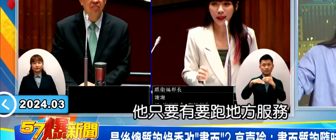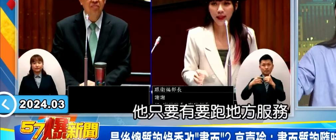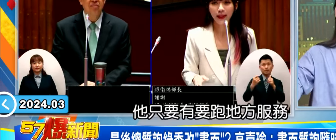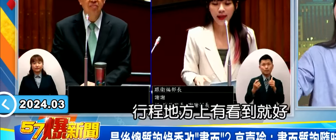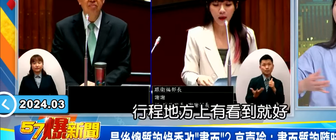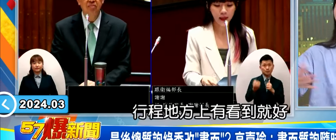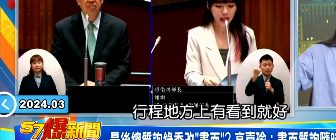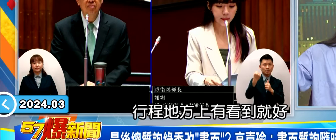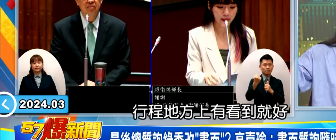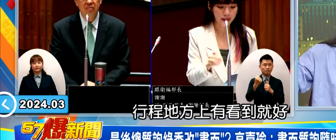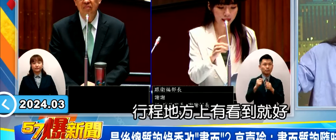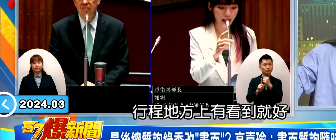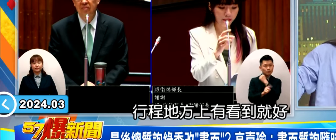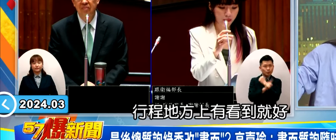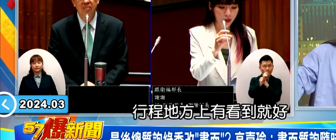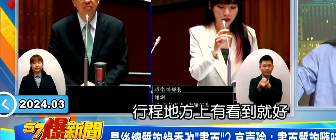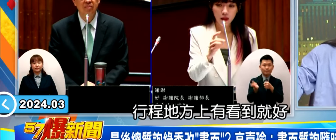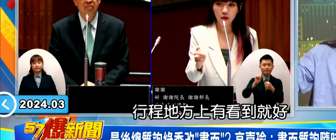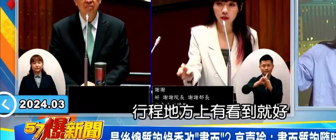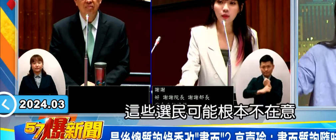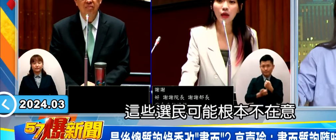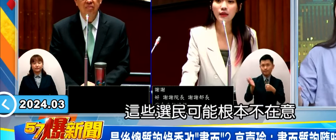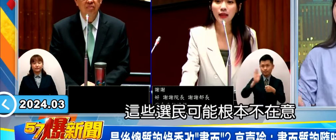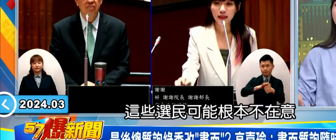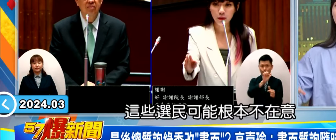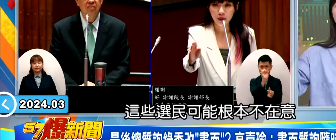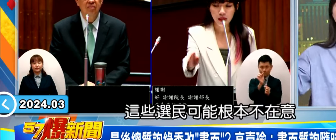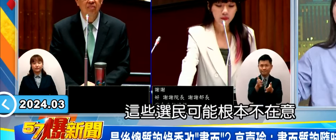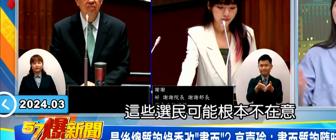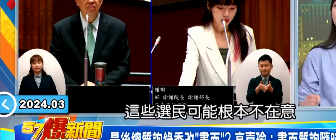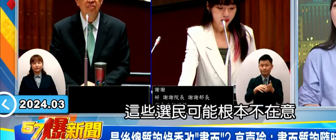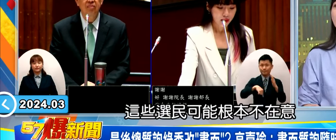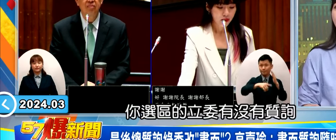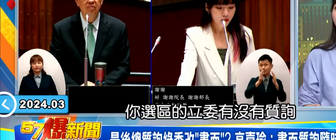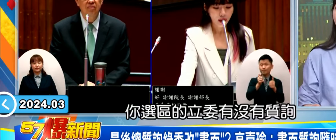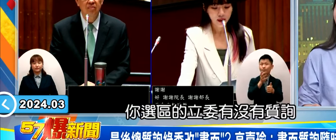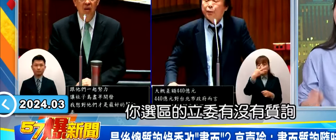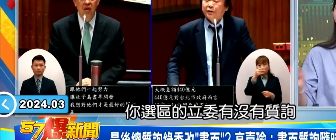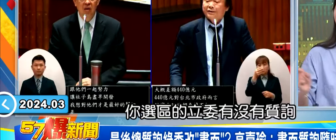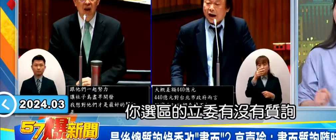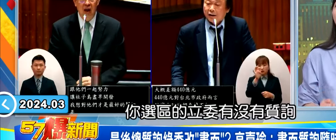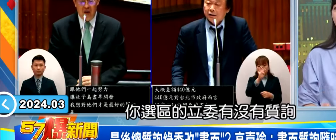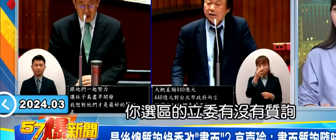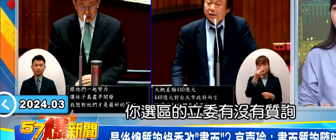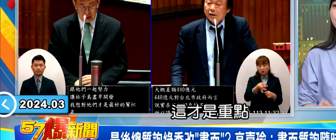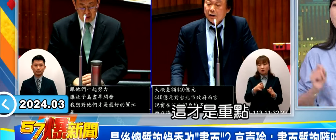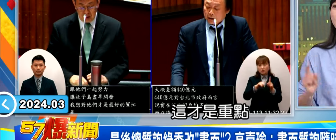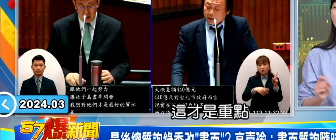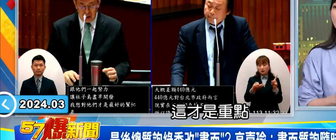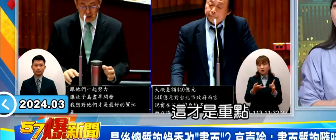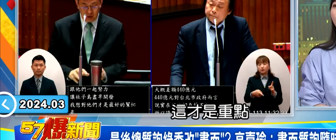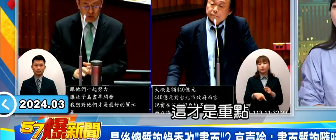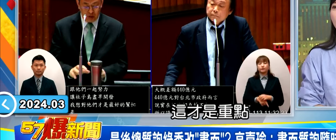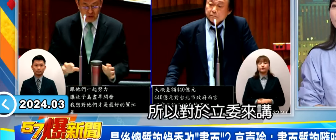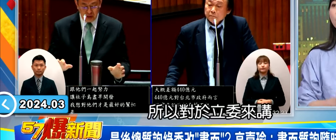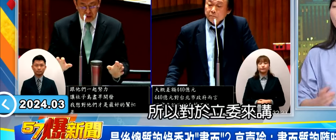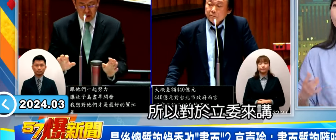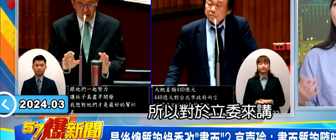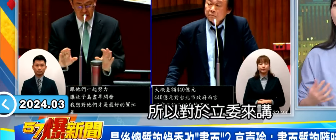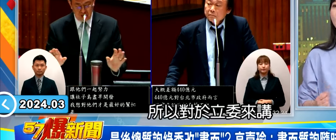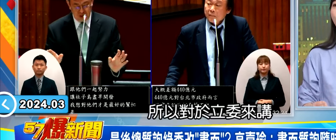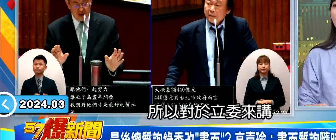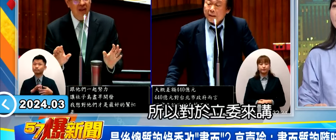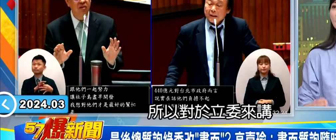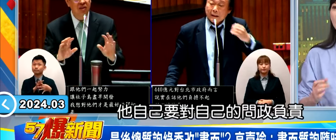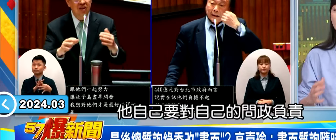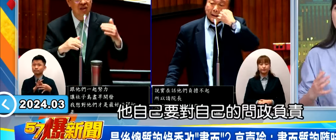这个地方服务行程地方上有看到就好。这些选民可能根本不在意你选区的立委有没有质询，这个才是重点。所以